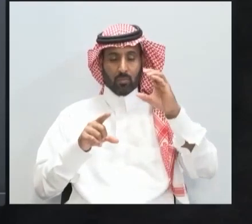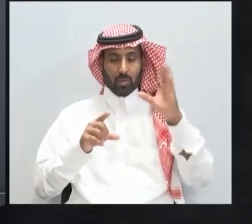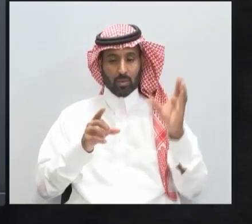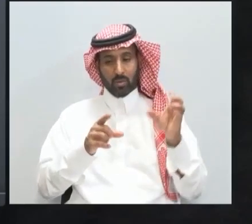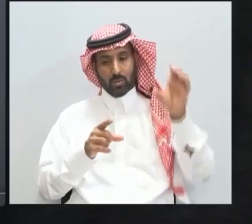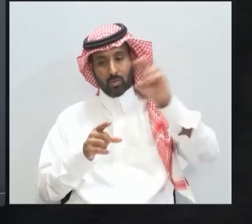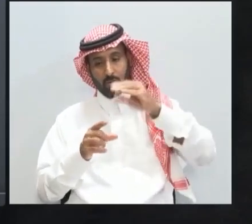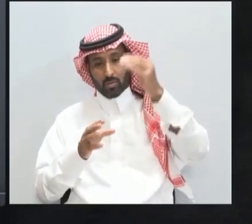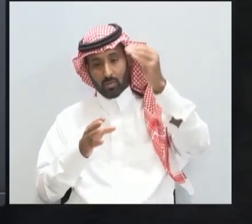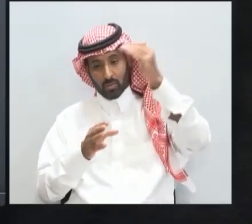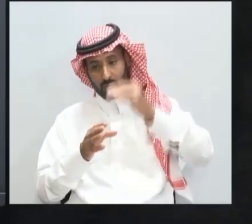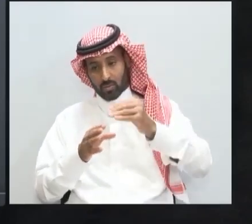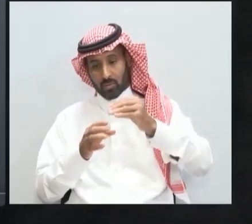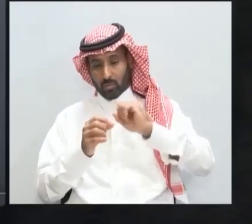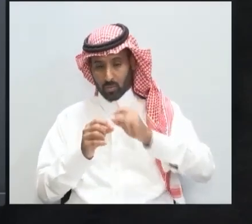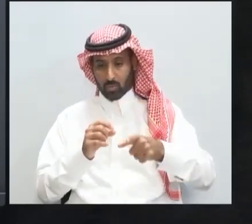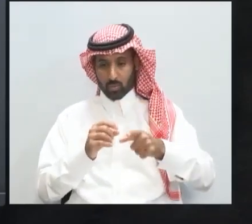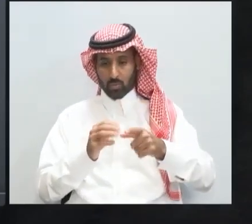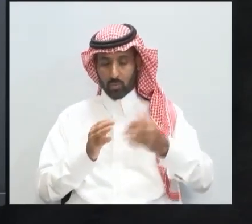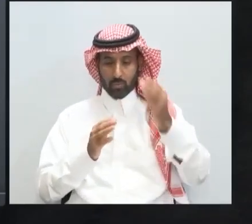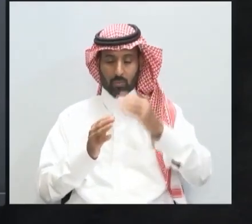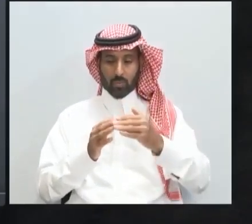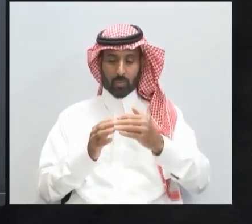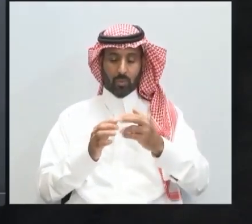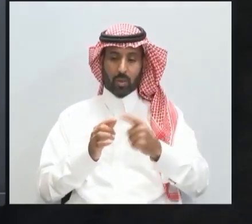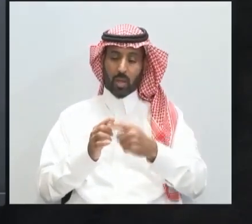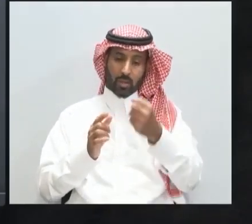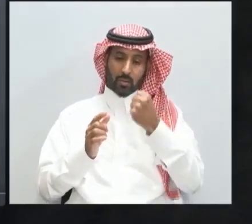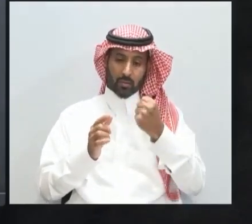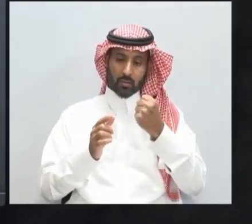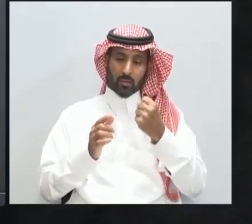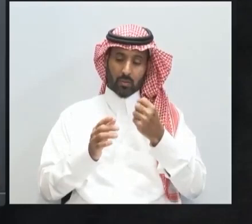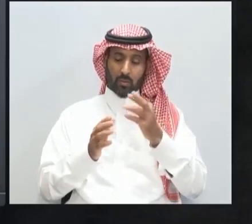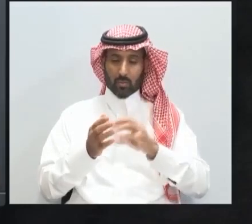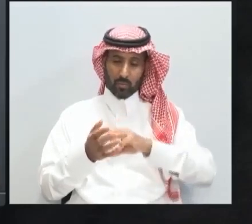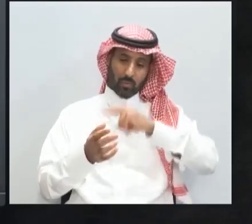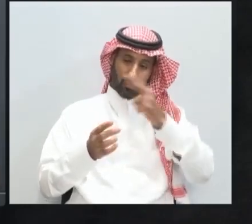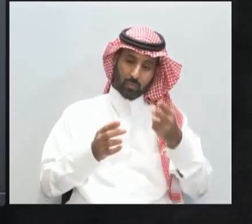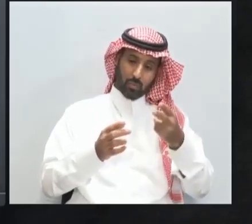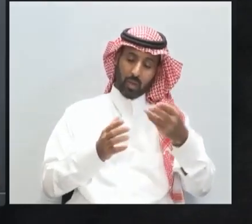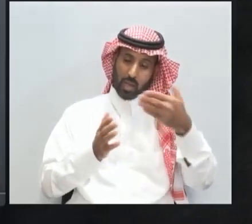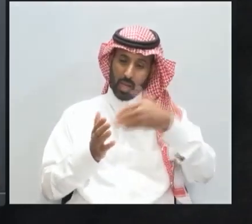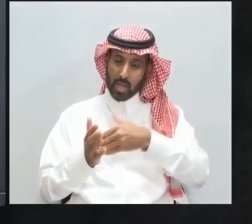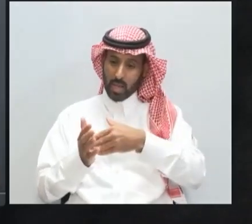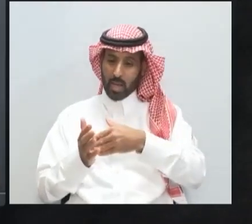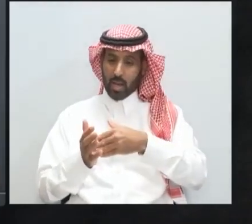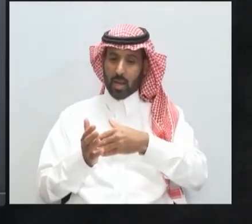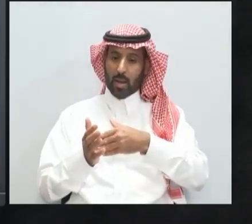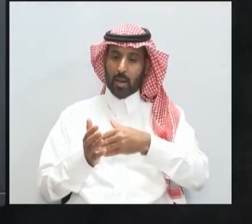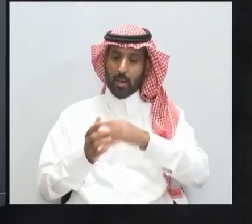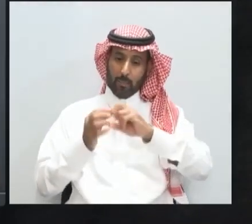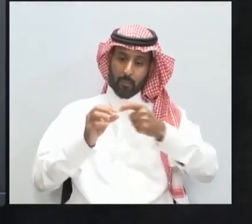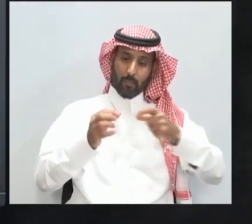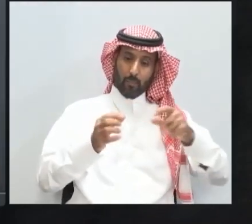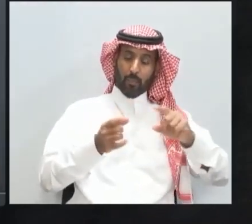لنا للمرحله التاليه بشكل مباشر بينما ما ينتج من الطاقه سوف تنتقل للمرحله الاخيره وهي مرحله او سلسله